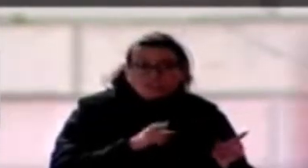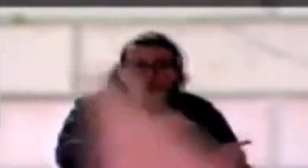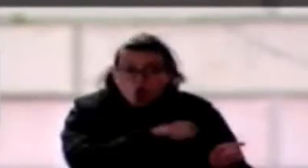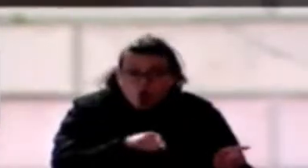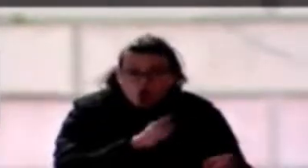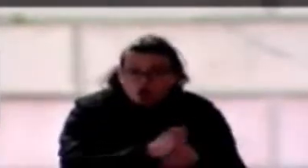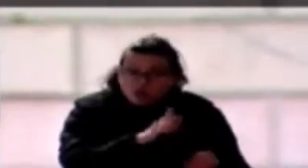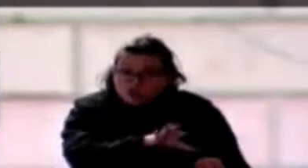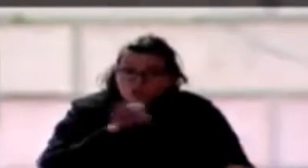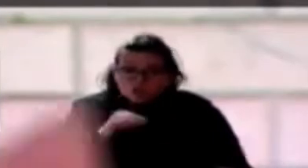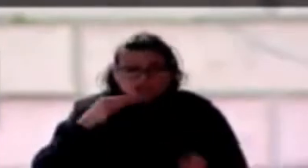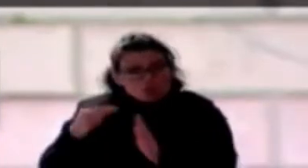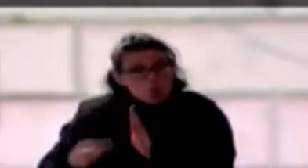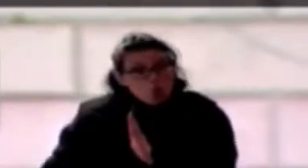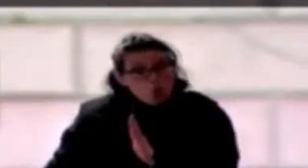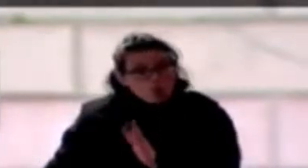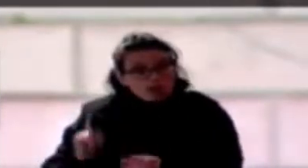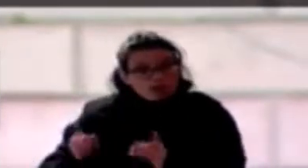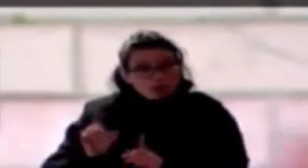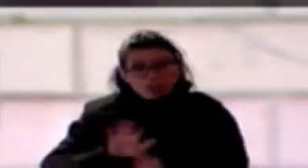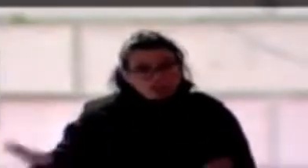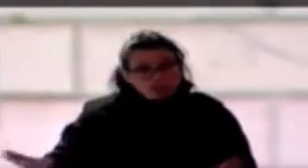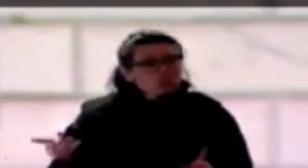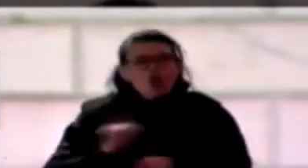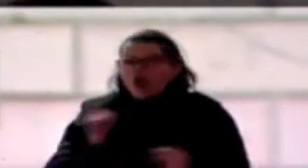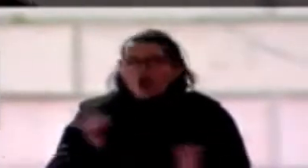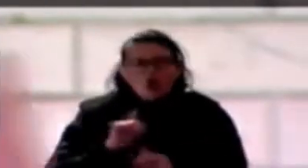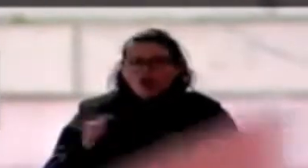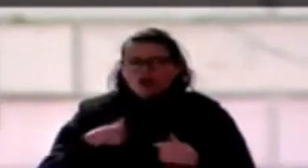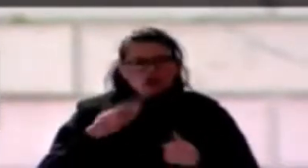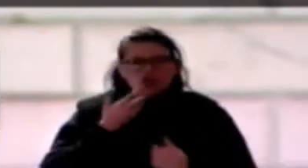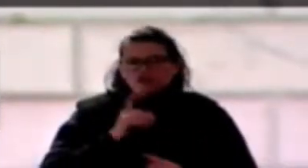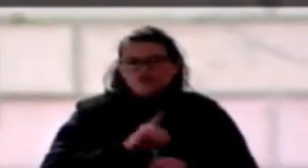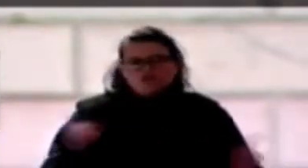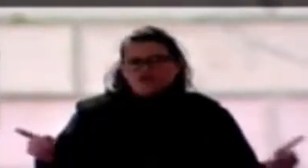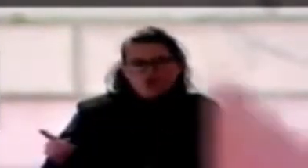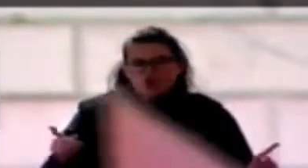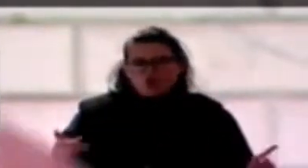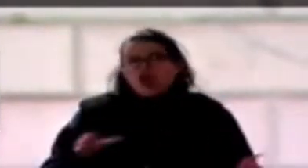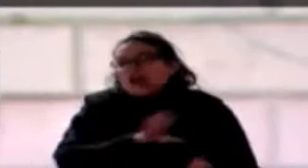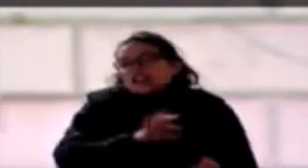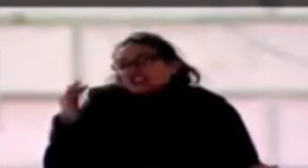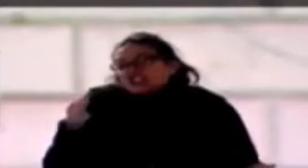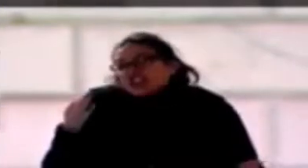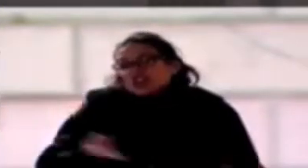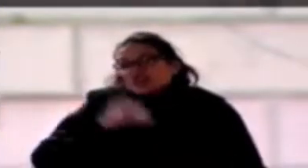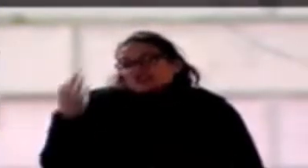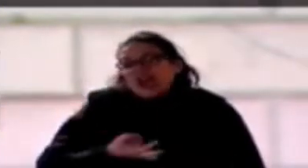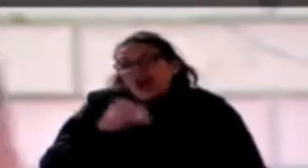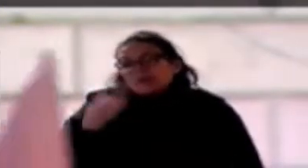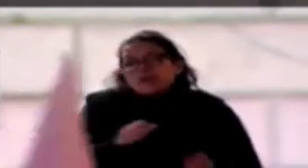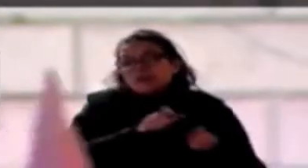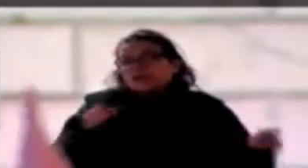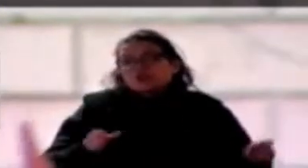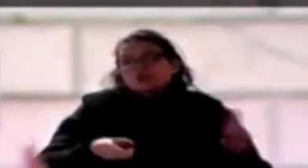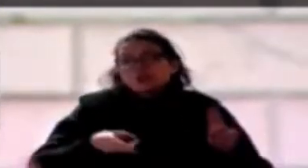E sapete come li scelgono? Nel migliore dei casi tra le persone più controllabili, nel peggiore dei